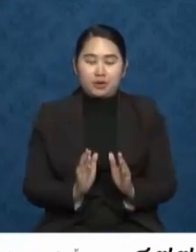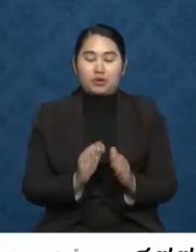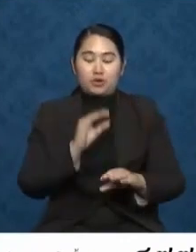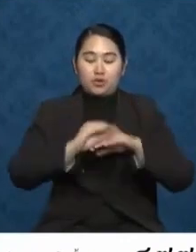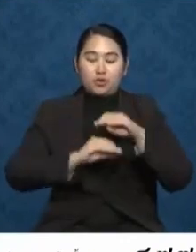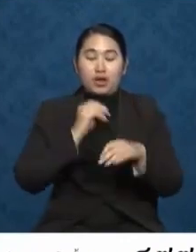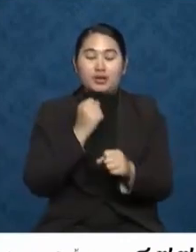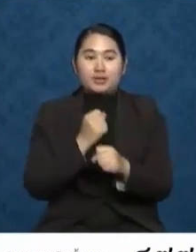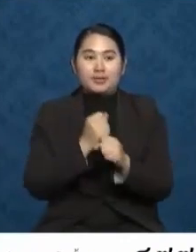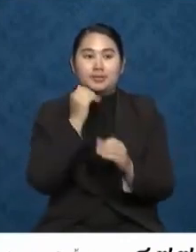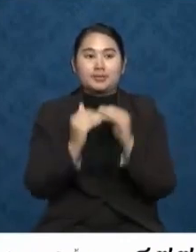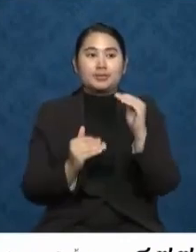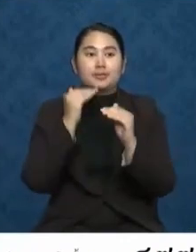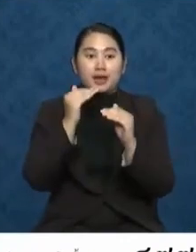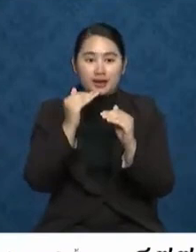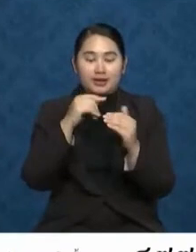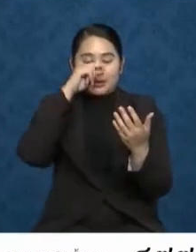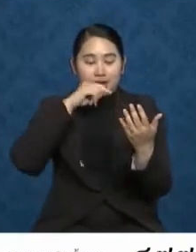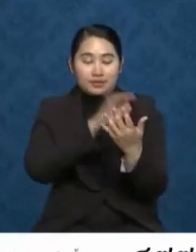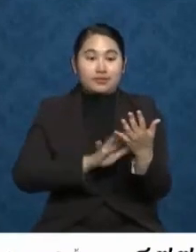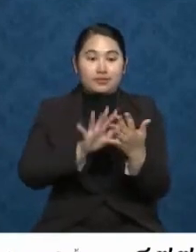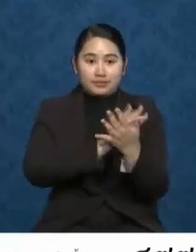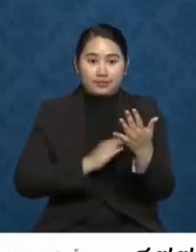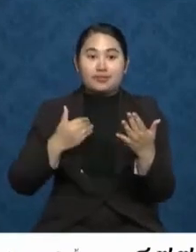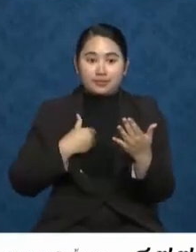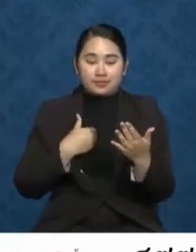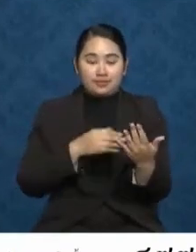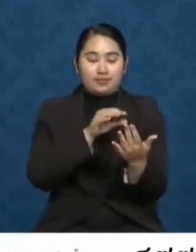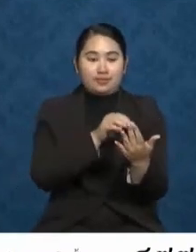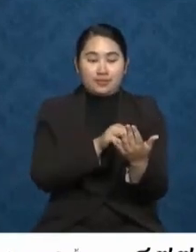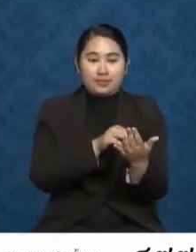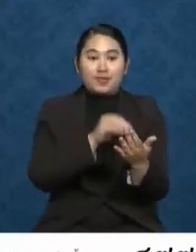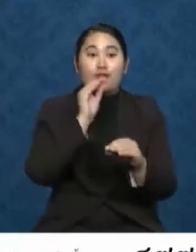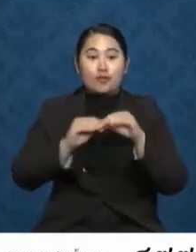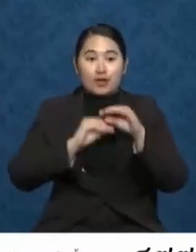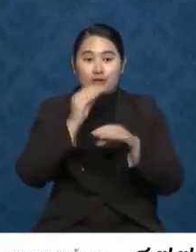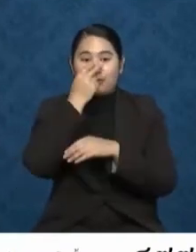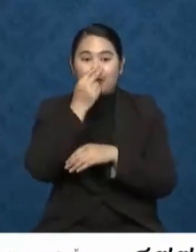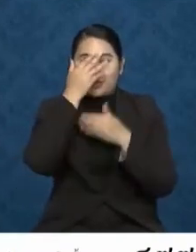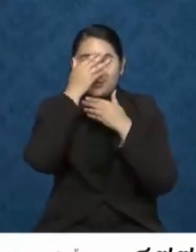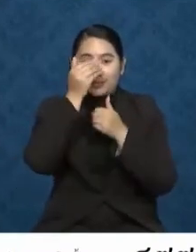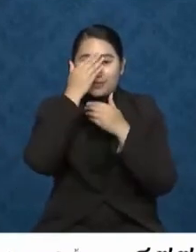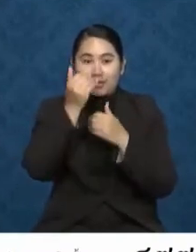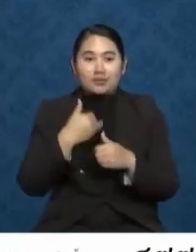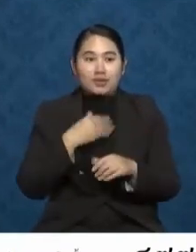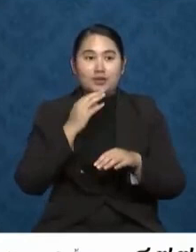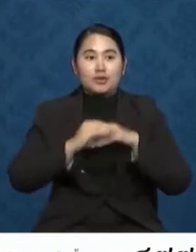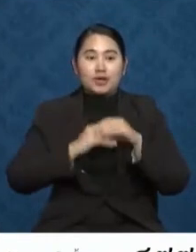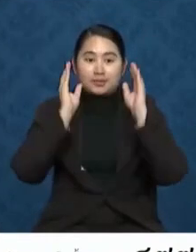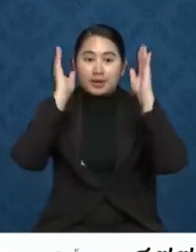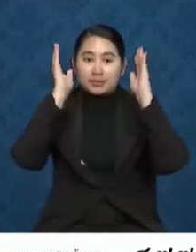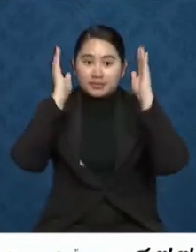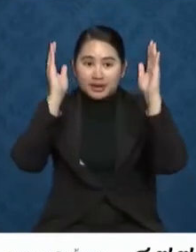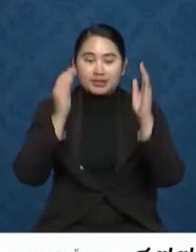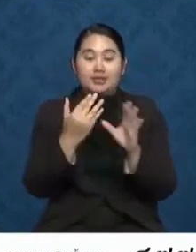ครงการยกระดับบทบาทและสถานะของไทยในประชาคมโลกโดยใส่ไว้ในโครงการนี้น่าสนใจมากครับท่านประธานครับโครงการรณรงค์สมัคร